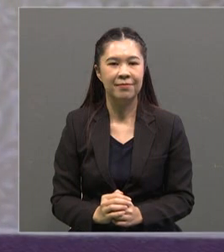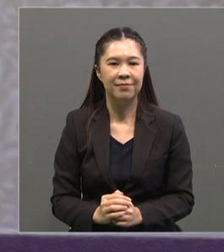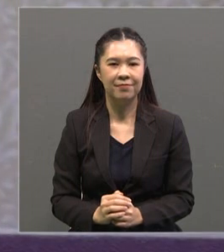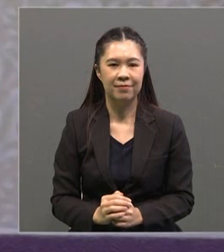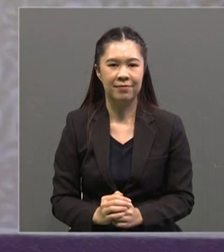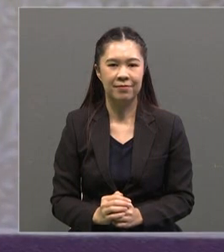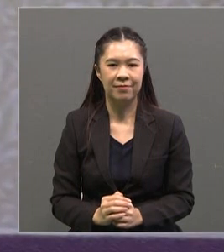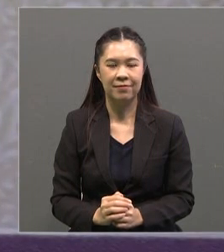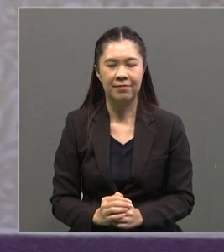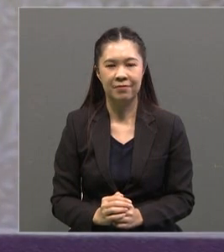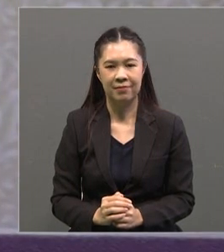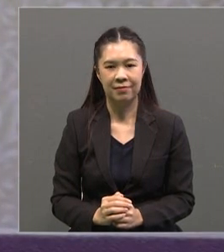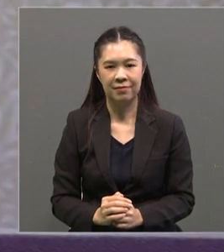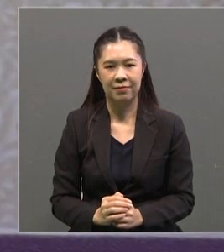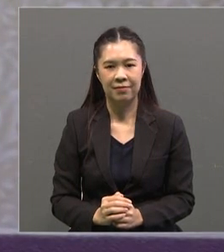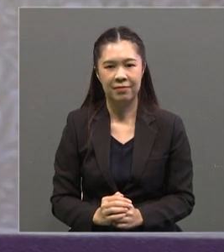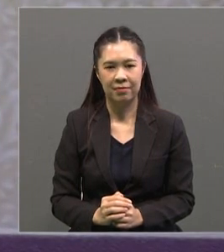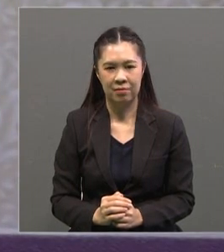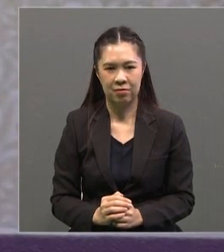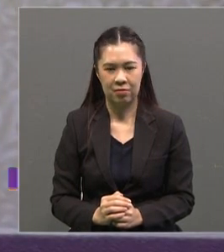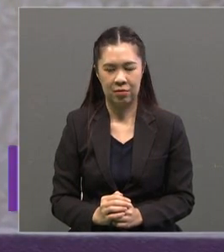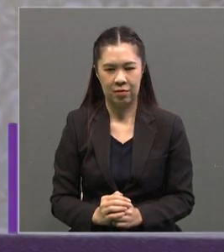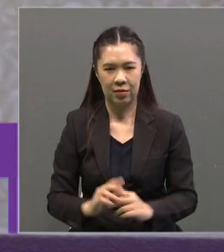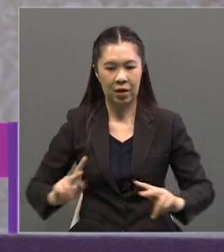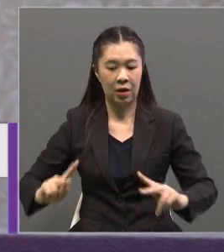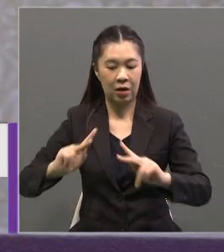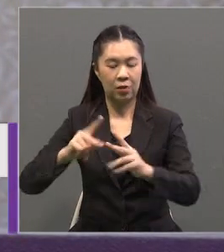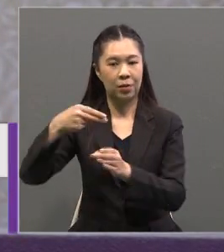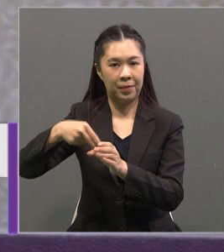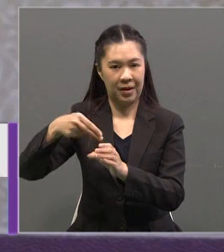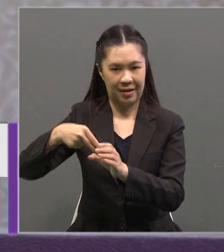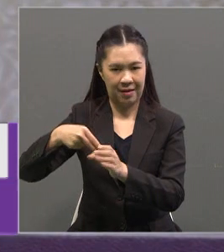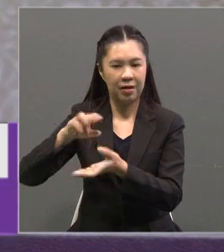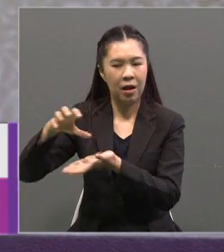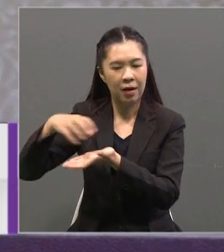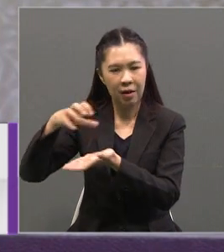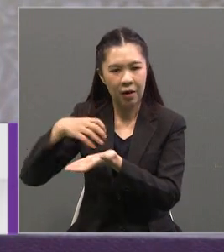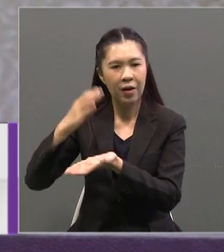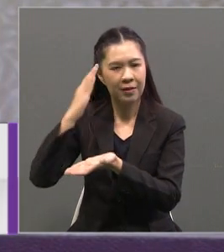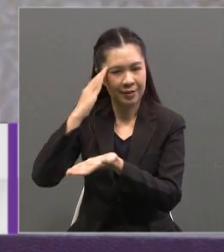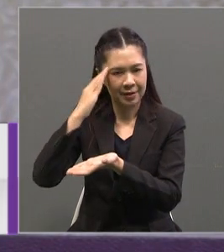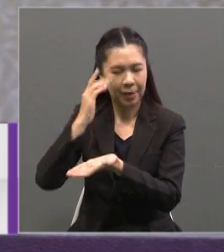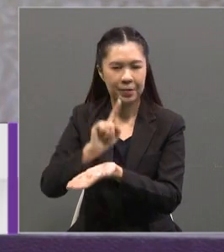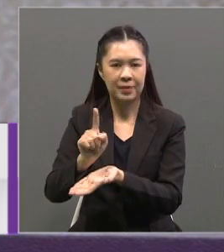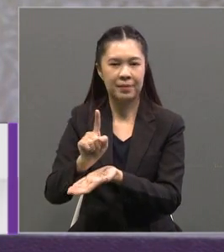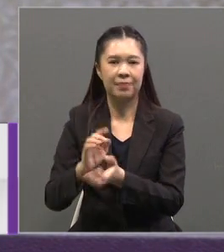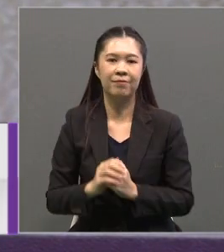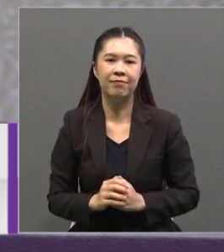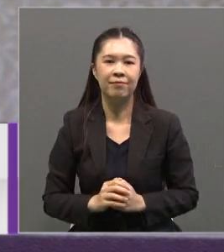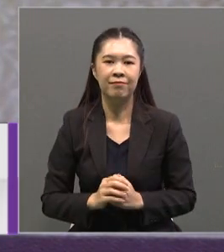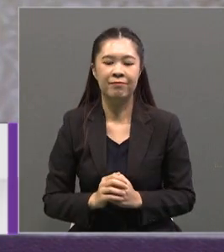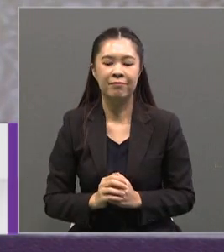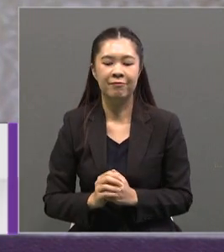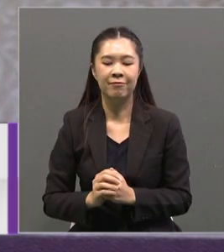รัฐมนตรีว่าการกระทรวงพลังงานมารายงานเพิ่มเติมมาแจ้งนะครับให้ทราบในที่ประชุมว่าผลการห